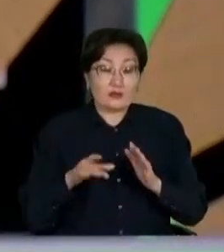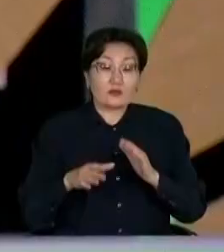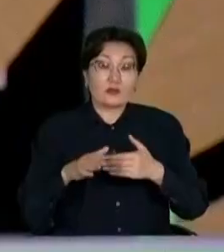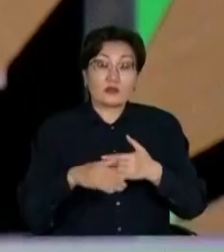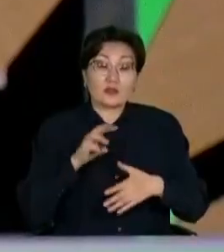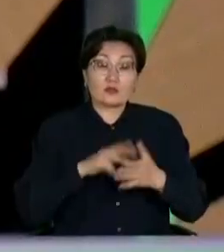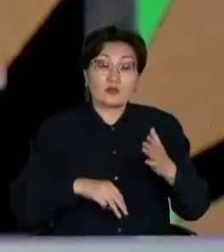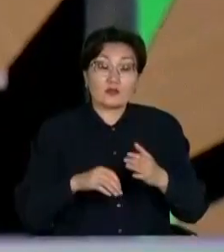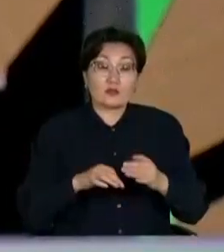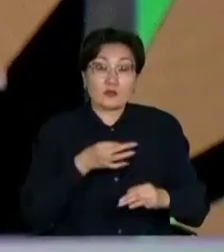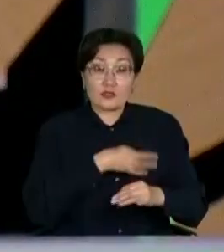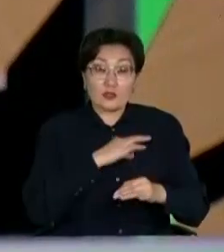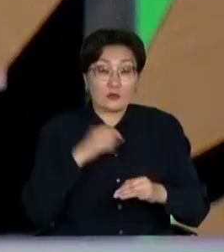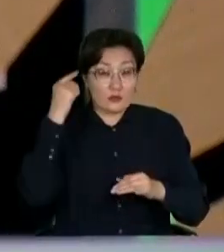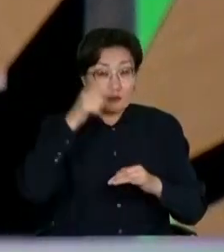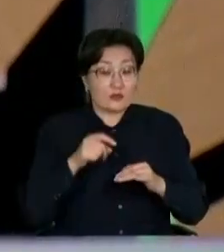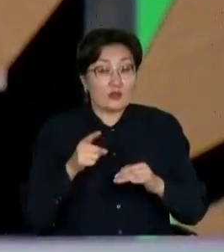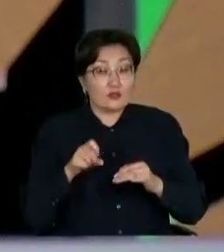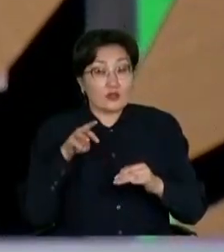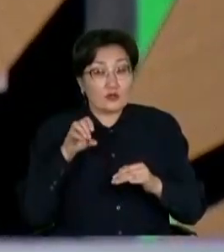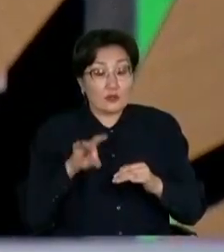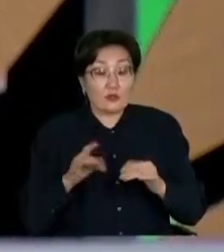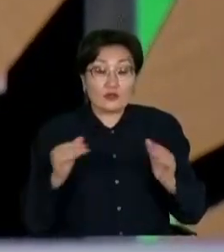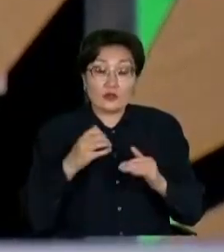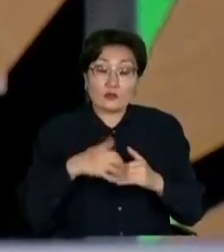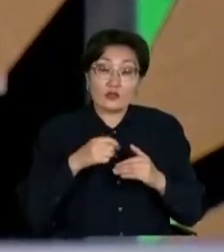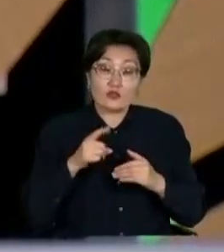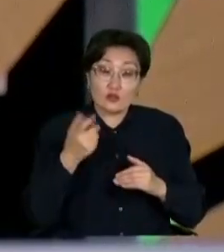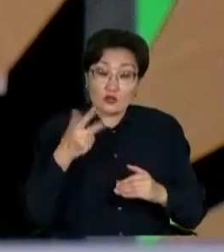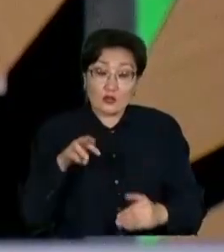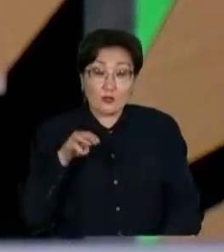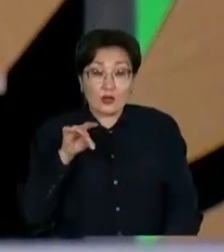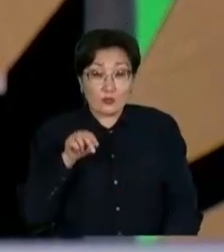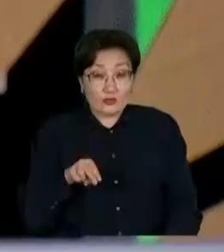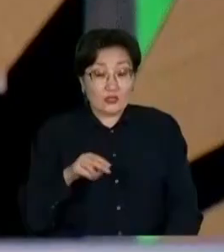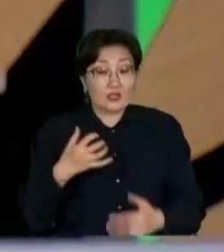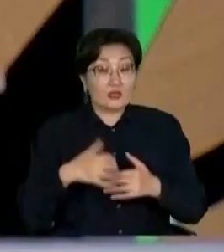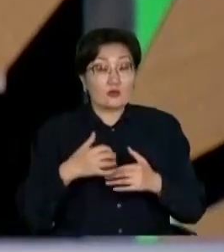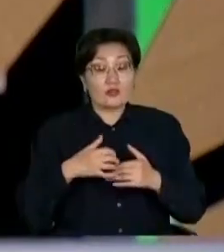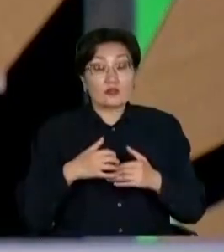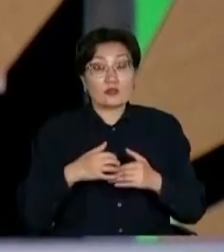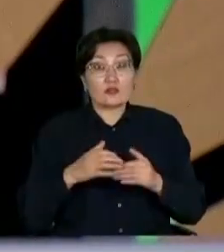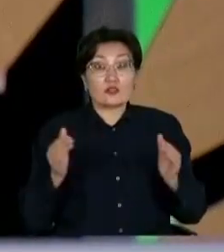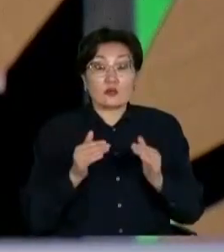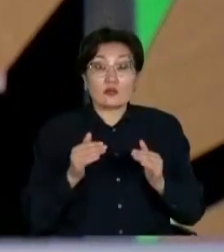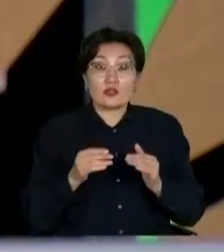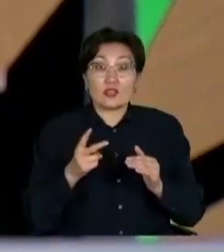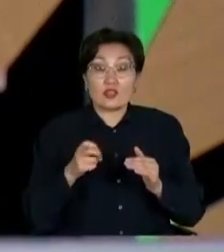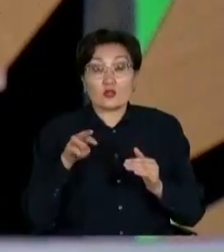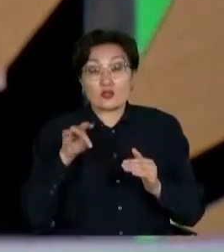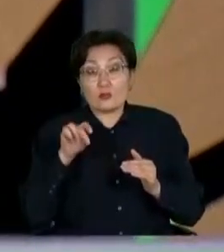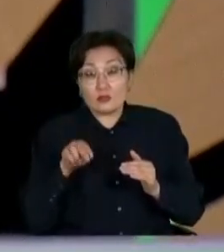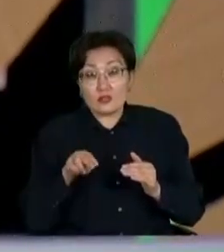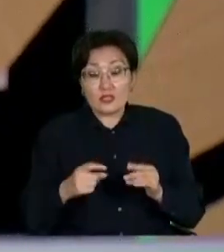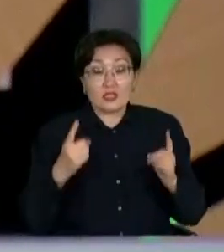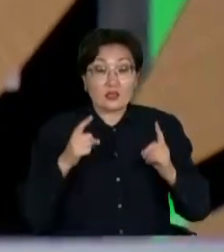лауазымды тұлғаларға 100 МРП, шағын кәсіпкерлер субъектілеріне 130 МРП, орта кәсіпкерлерге 200 МРП и